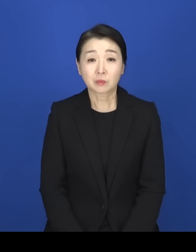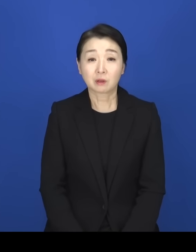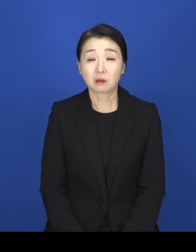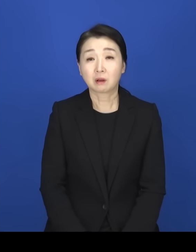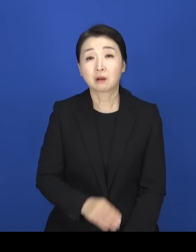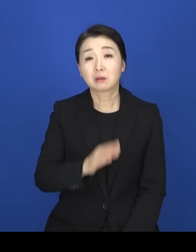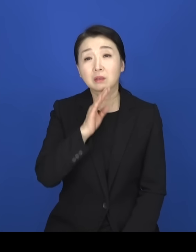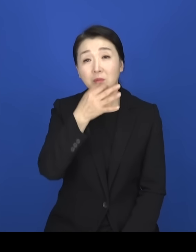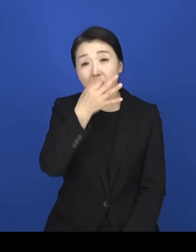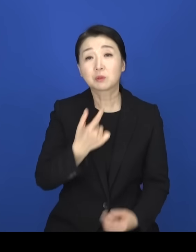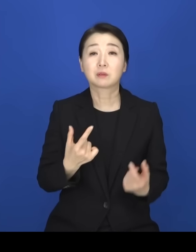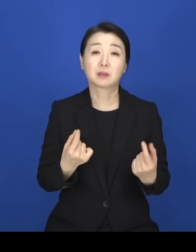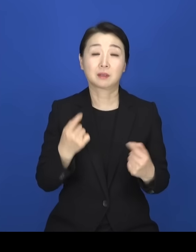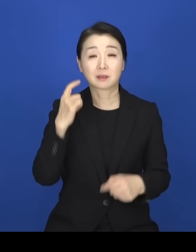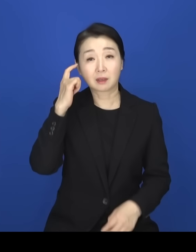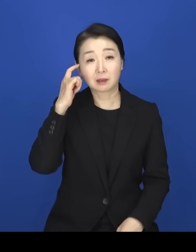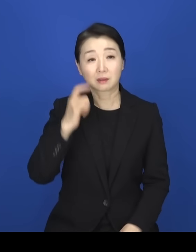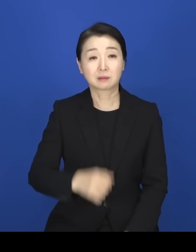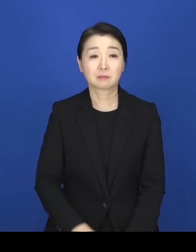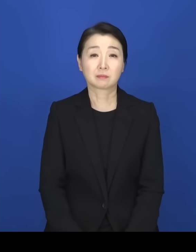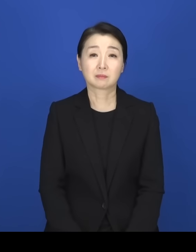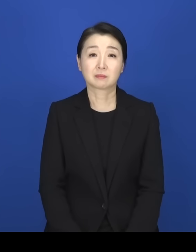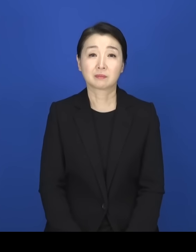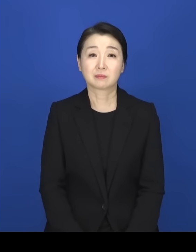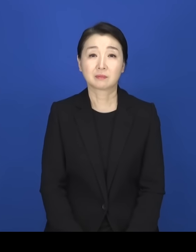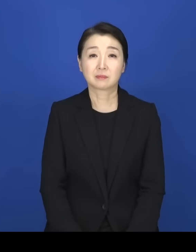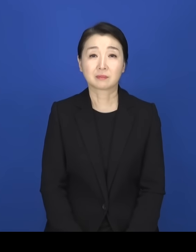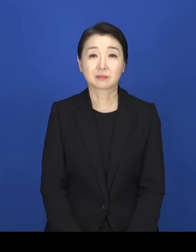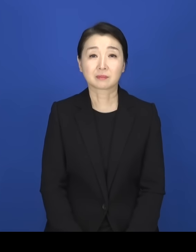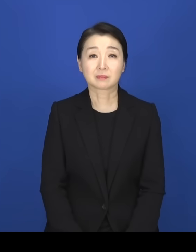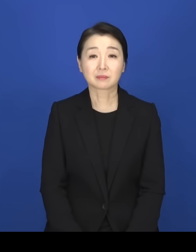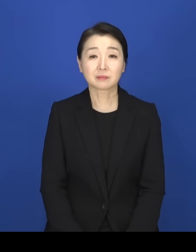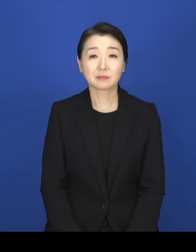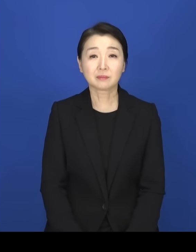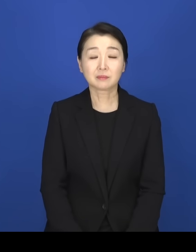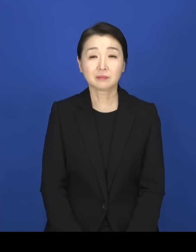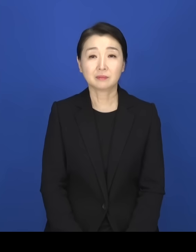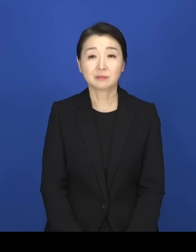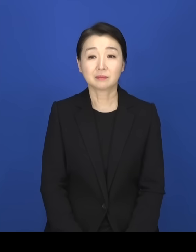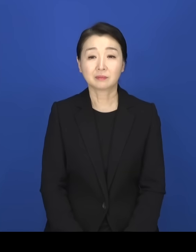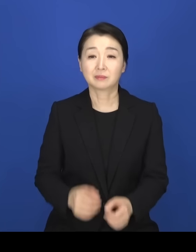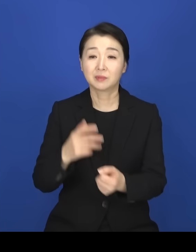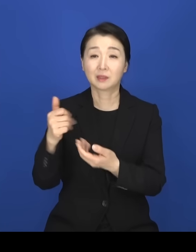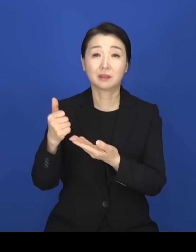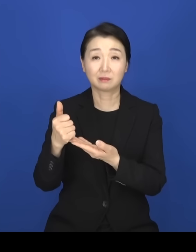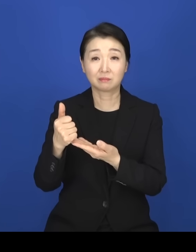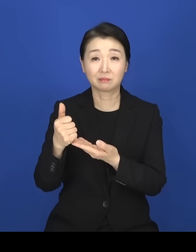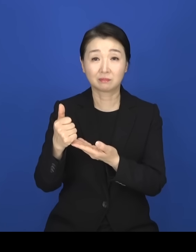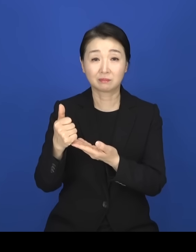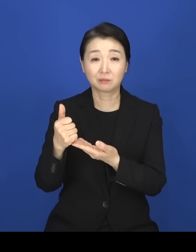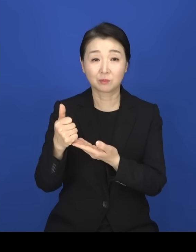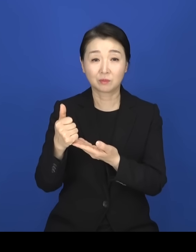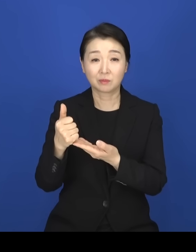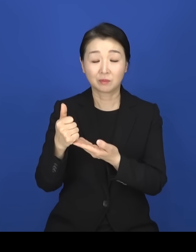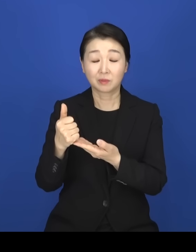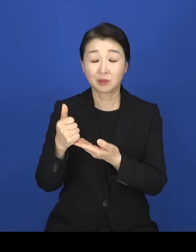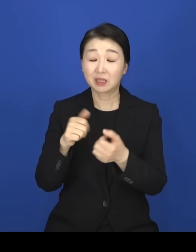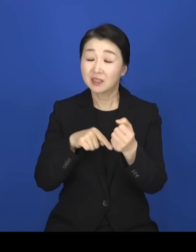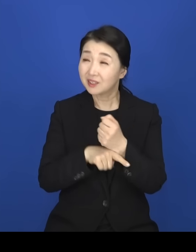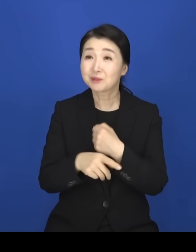얼마나 힘들까. 예. 와, 이거는 하나님이 정말 우리 정확한